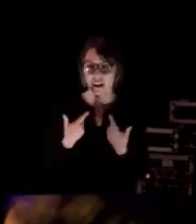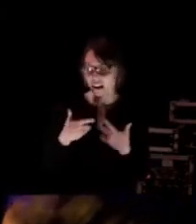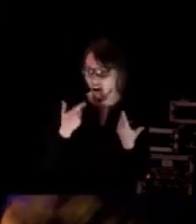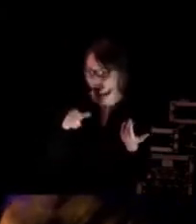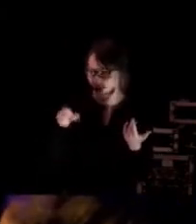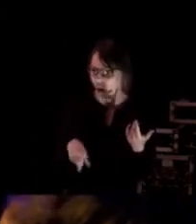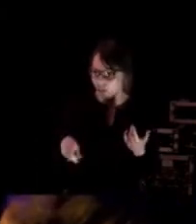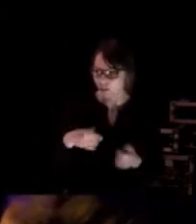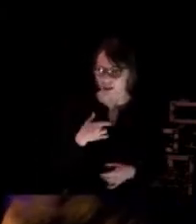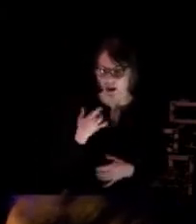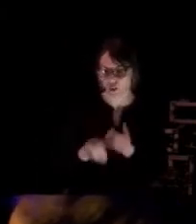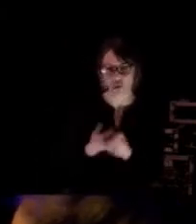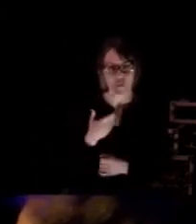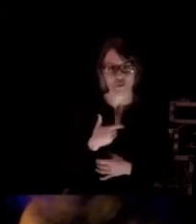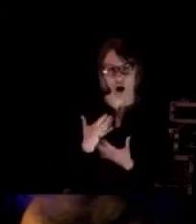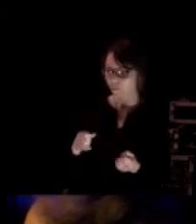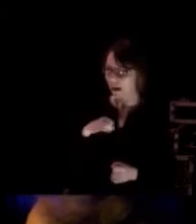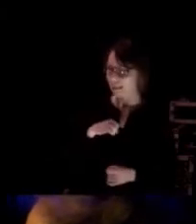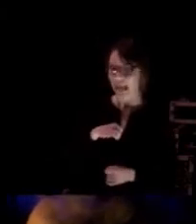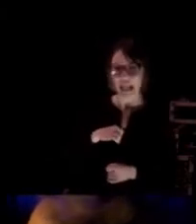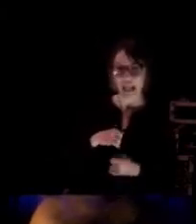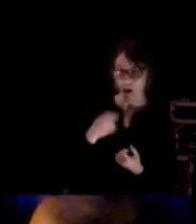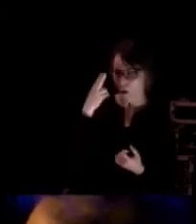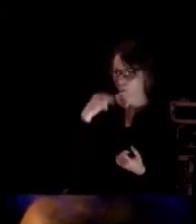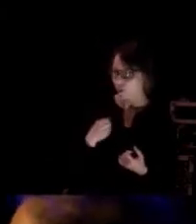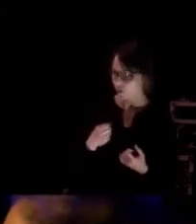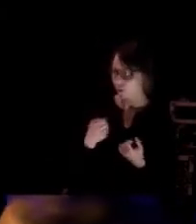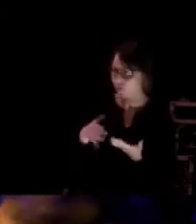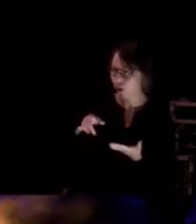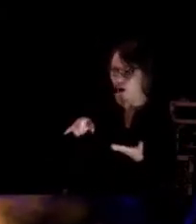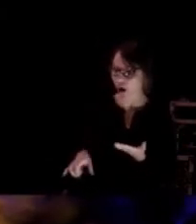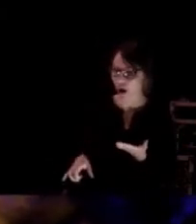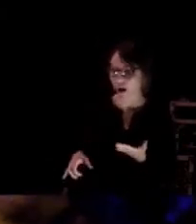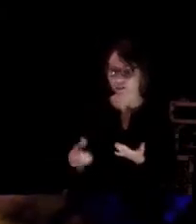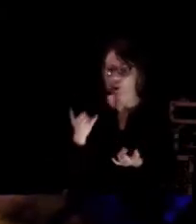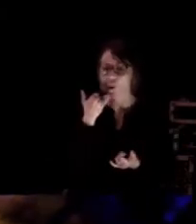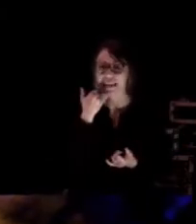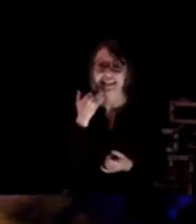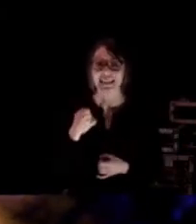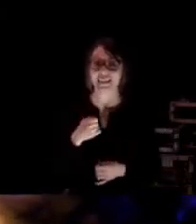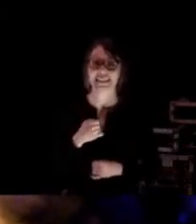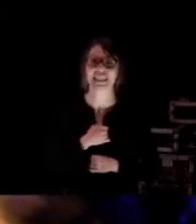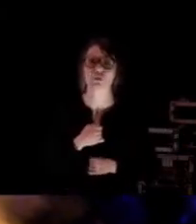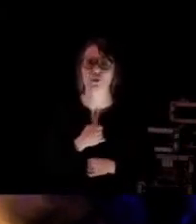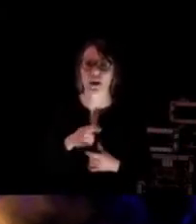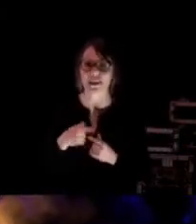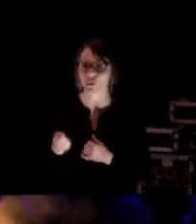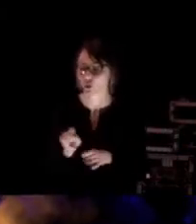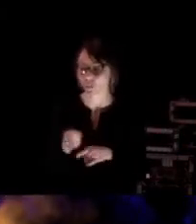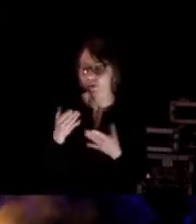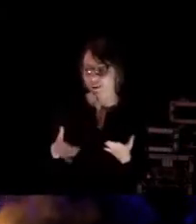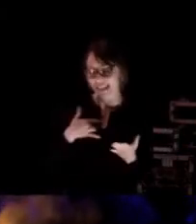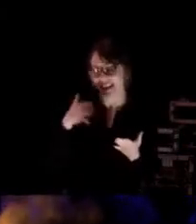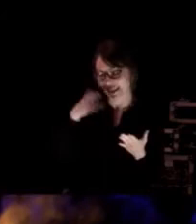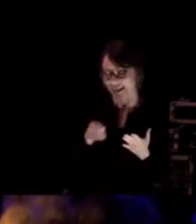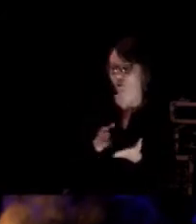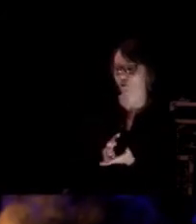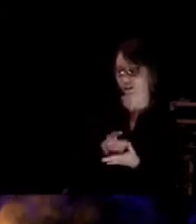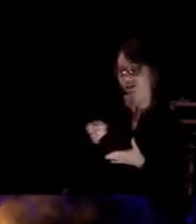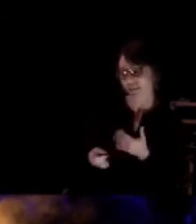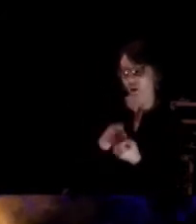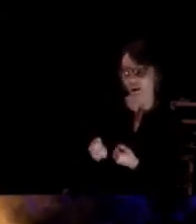på han. Gjorde mye ut av meg selv, og prøvde å få han til å eventuelt ringe Securitas eller et eller annet, som jeg vanligvis tenkte var normalt